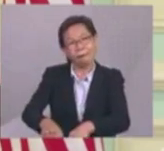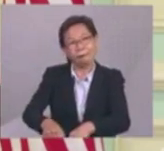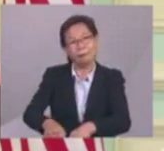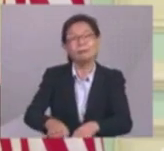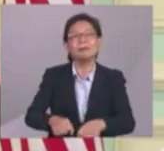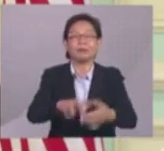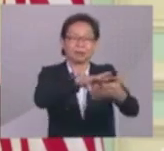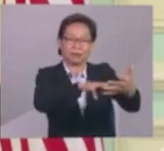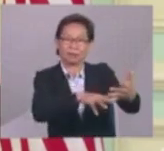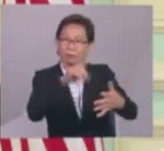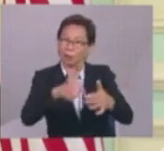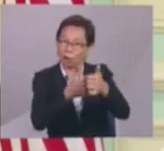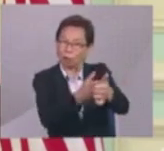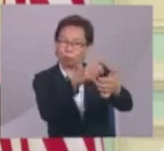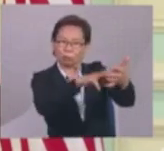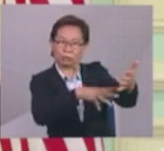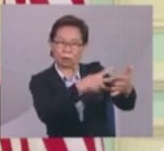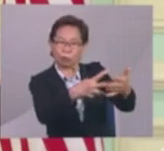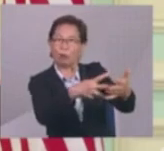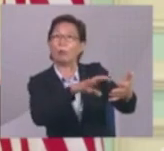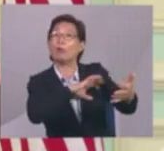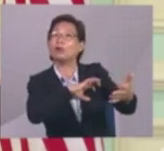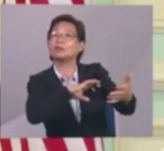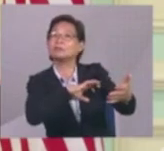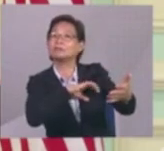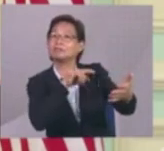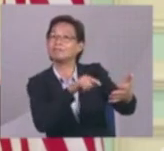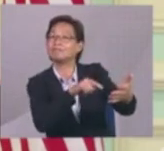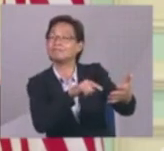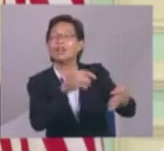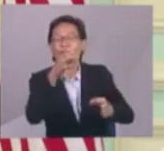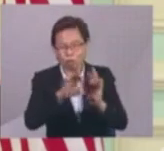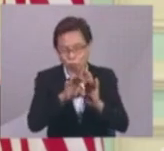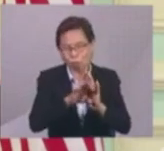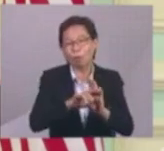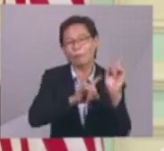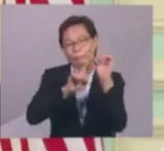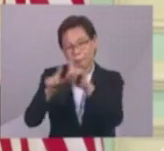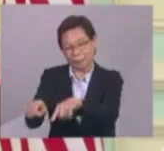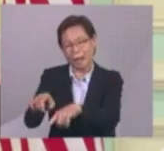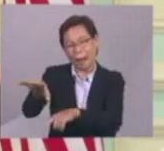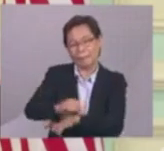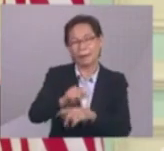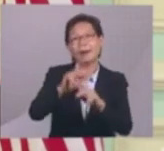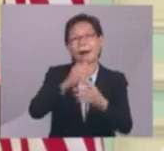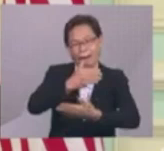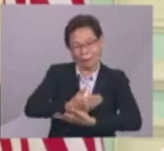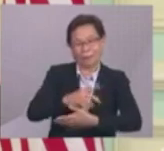jadual yang dikeluarkan oleh pihak polis. Katakan contoh mereka nak pergi ambil anak mereka di